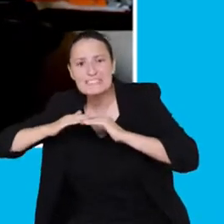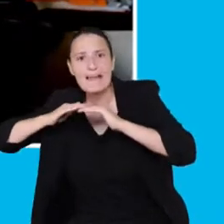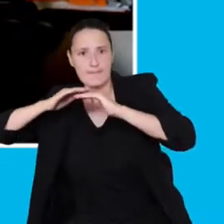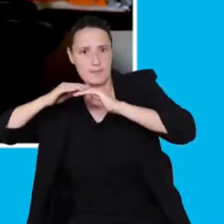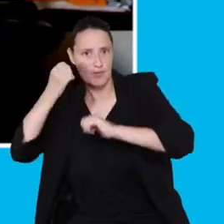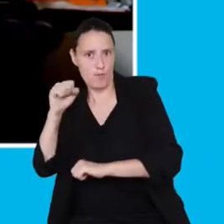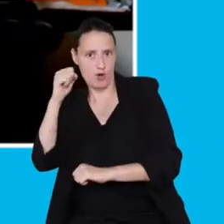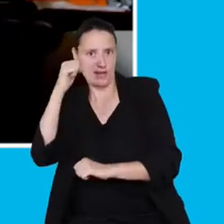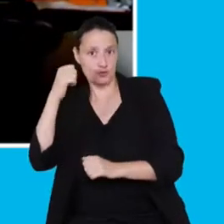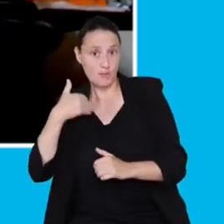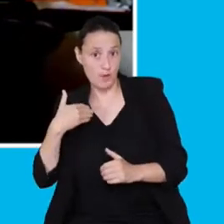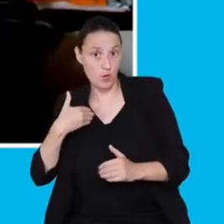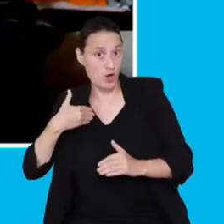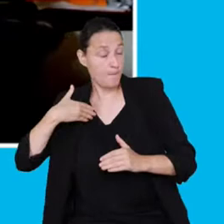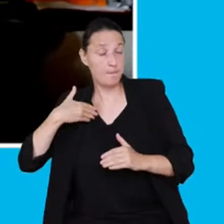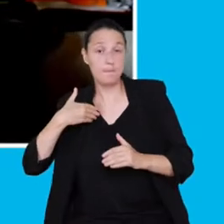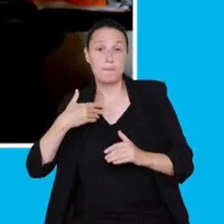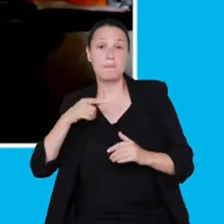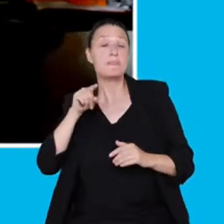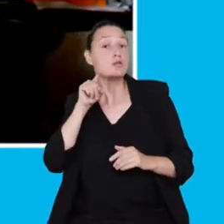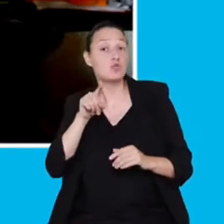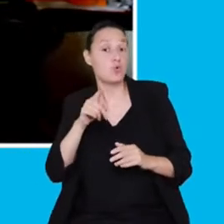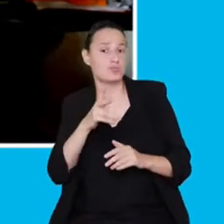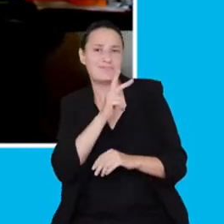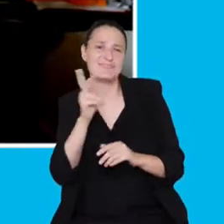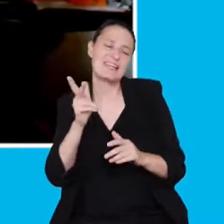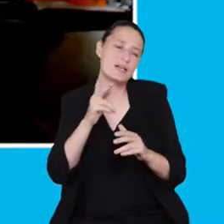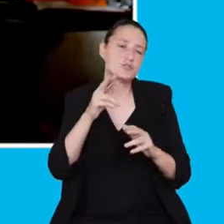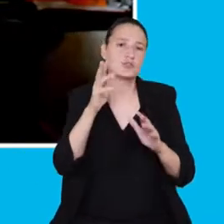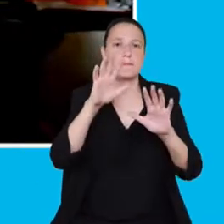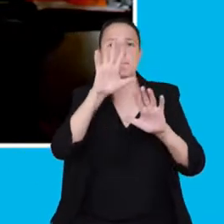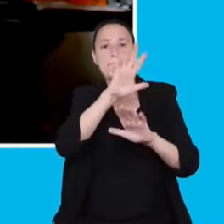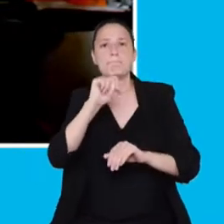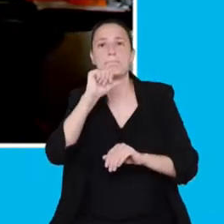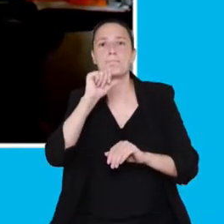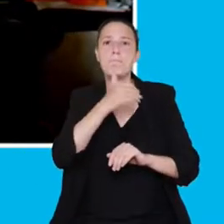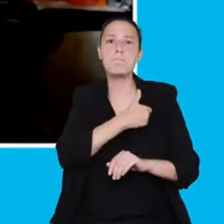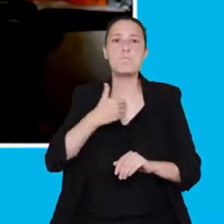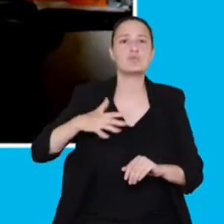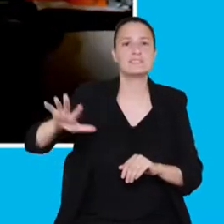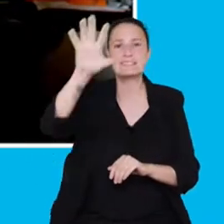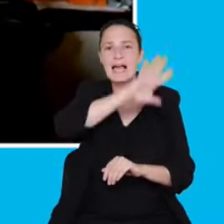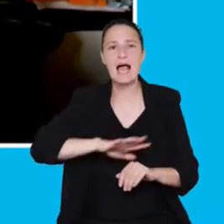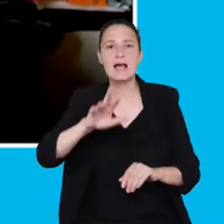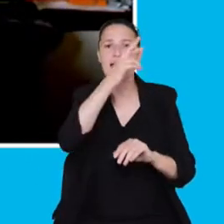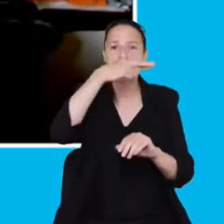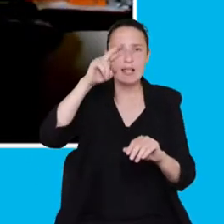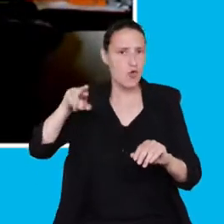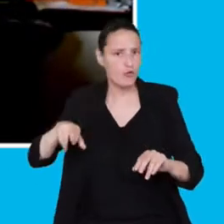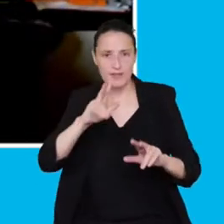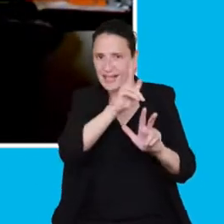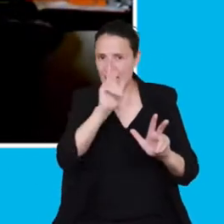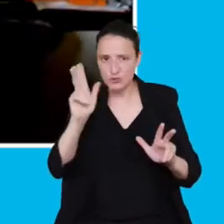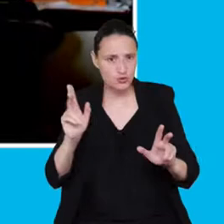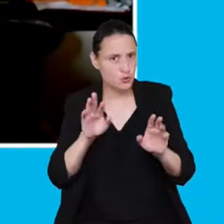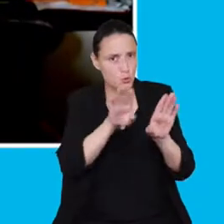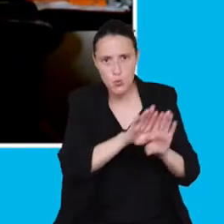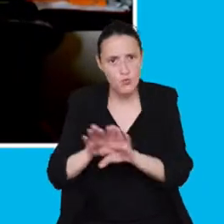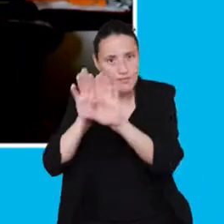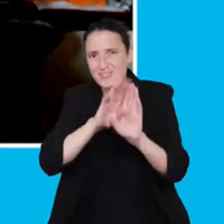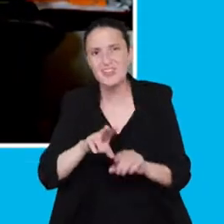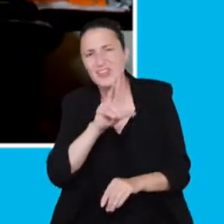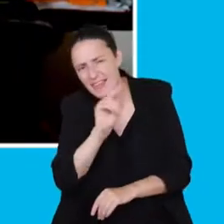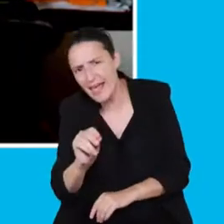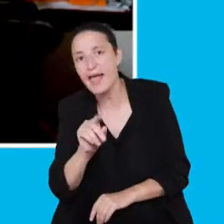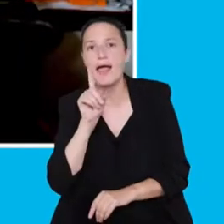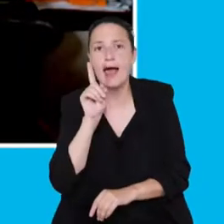oddolną. Oczywiście nie we wszystkich regionach to przebiegało w sposób zadowalający. Nie